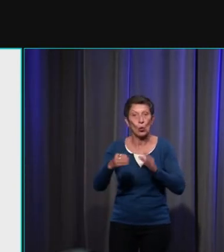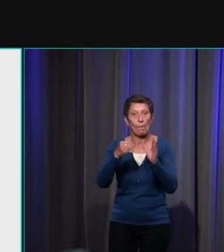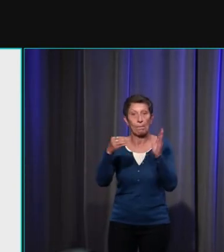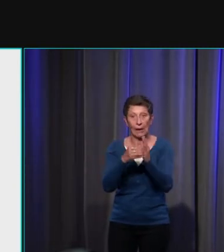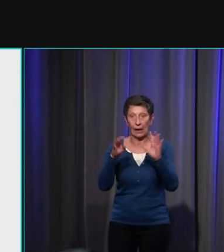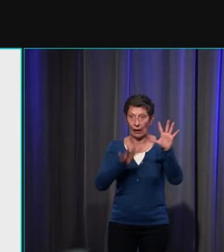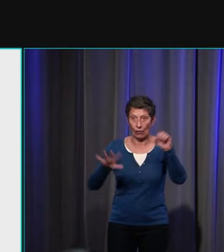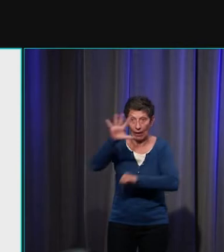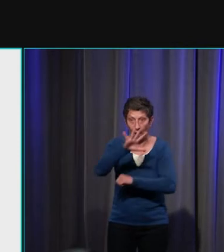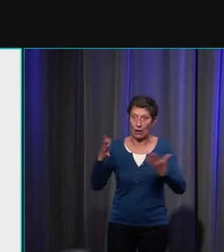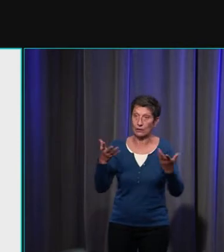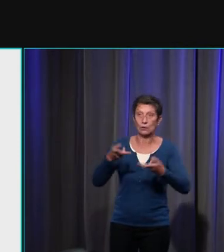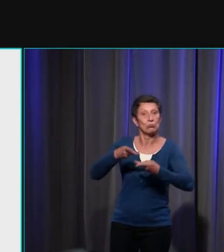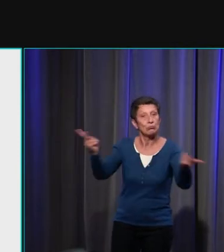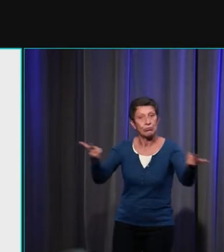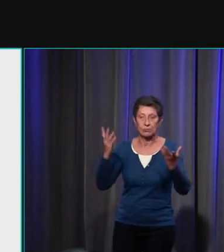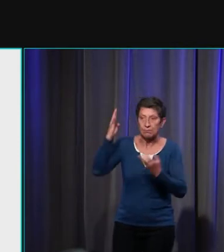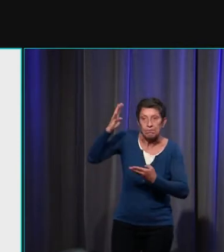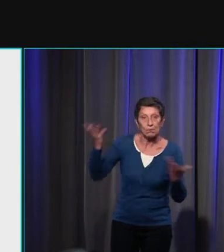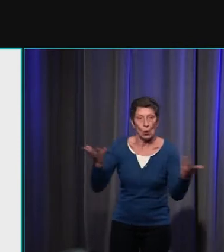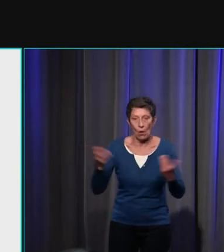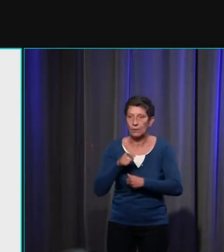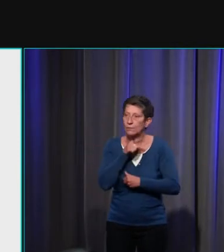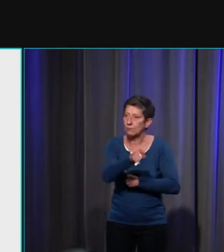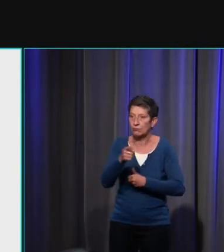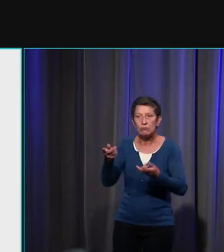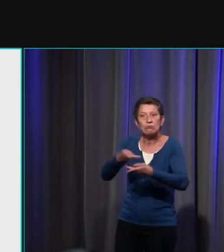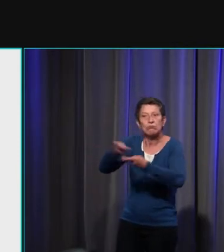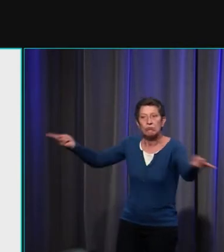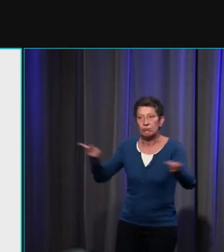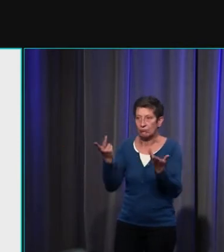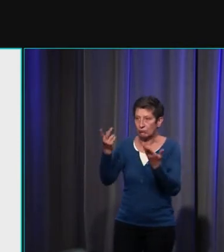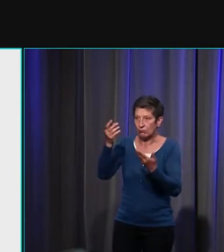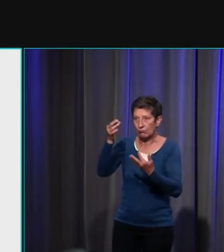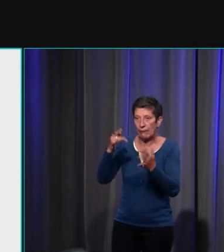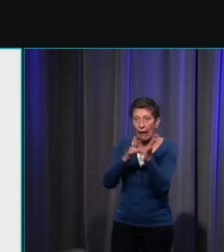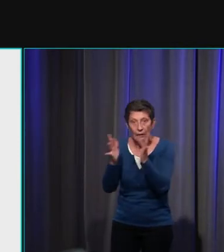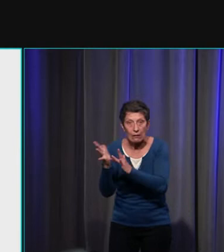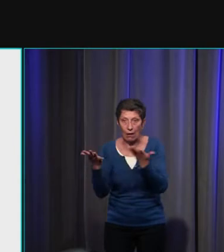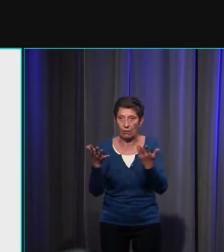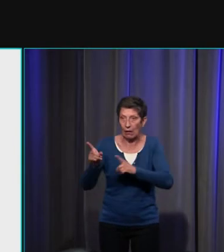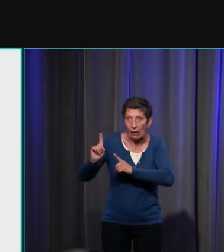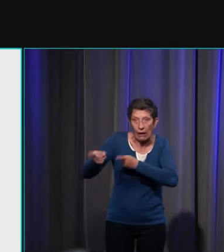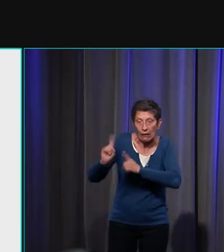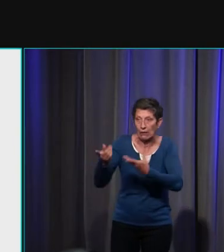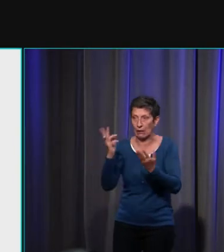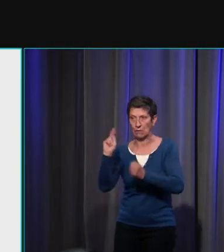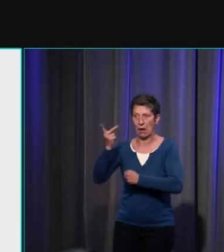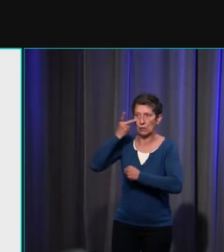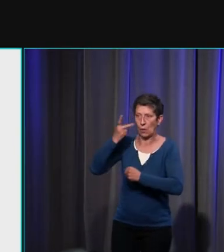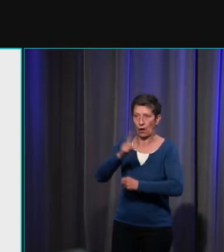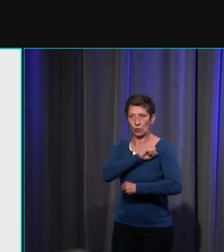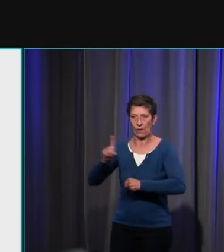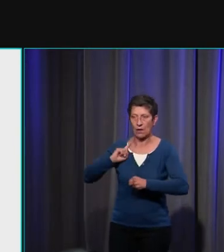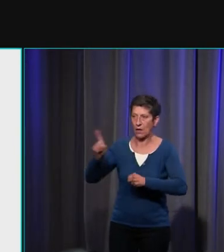le sens de sa prédication et d'abord de dire aux chrétiens aux guerriers à l'aristocratie à la chevalerie d'abandonner